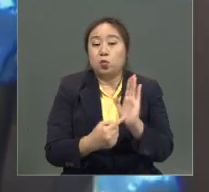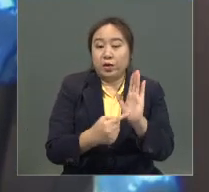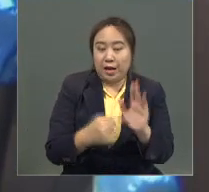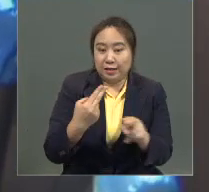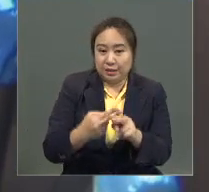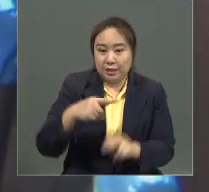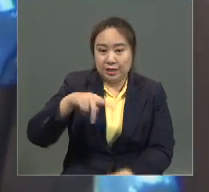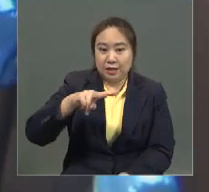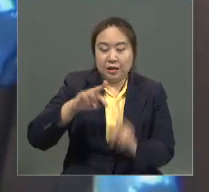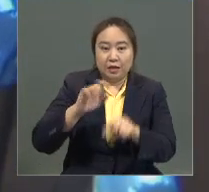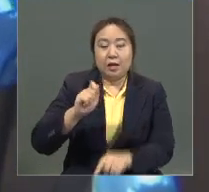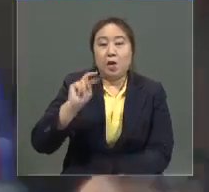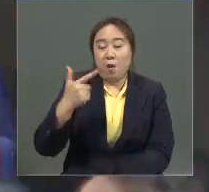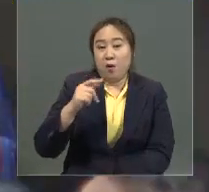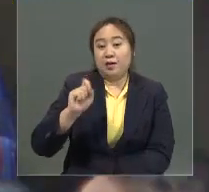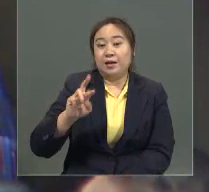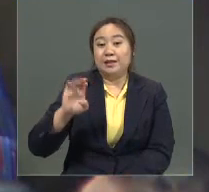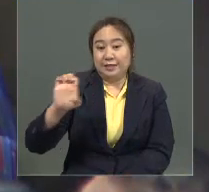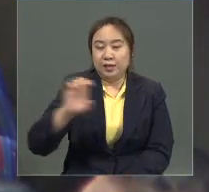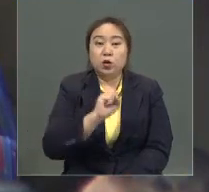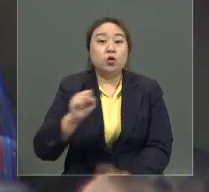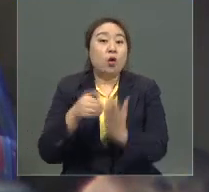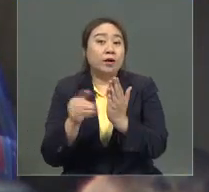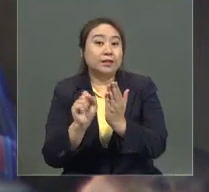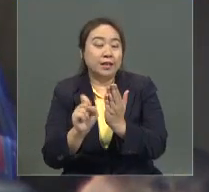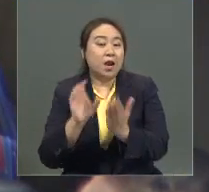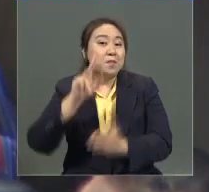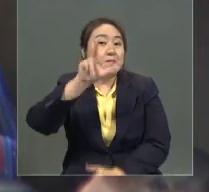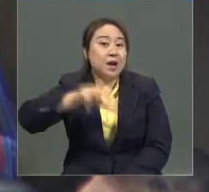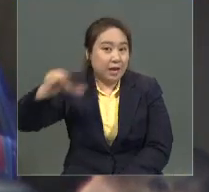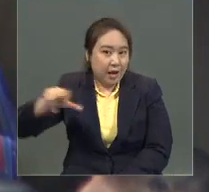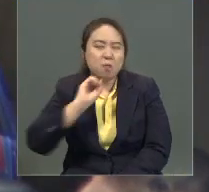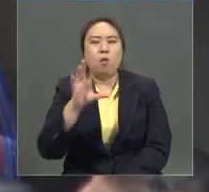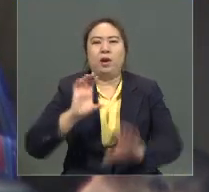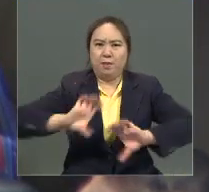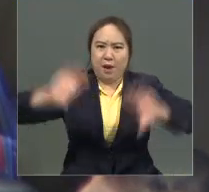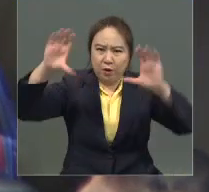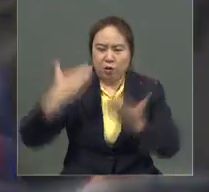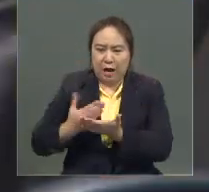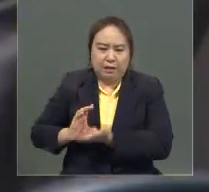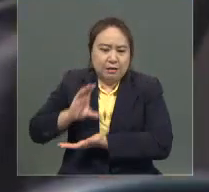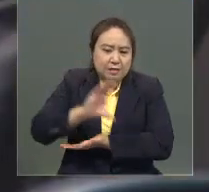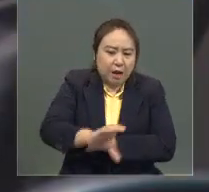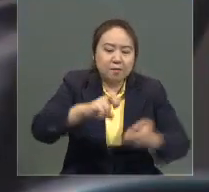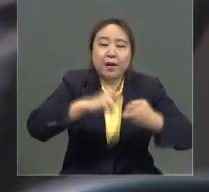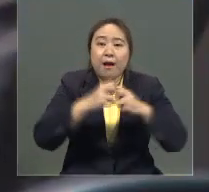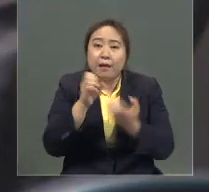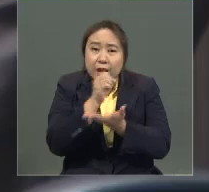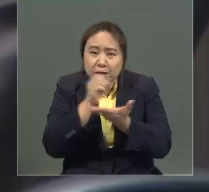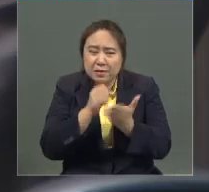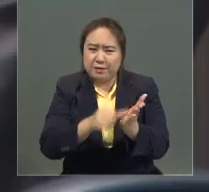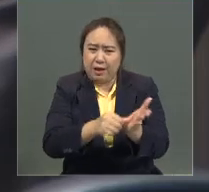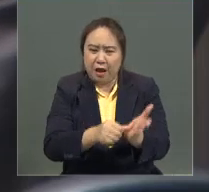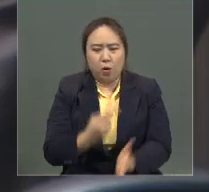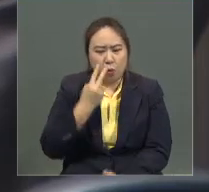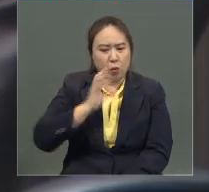จึงส.ส.ศรีสะเกษพรรคเพื่อไทยมองว่ารัฐบาลนั้นควรจัดสรรงบประมาณในการแก้ไขปัญหายาเสพติดและมีจำนวนที่น้อยเกินไป